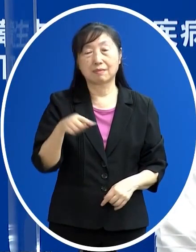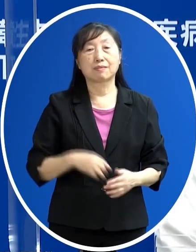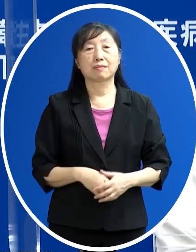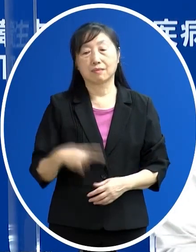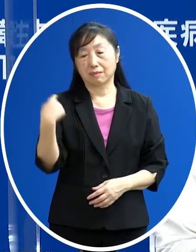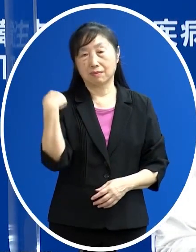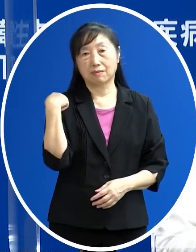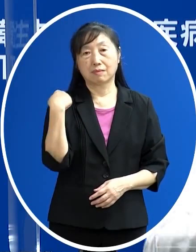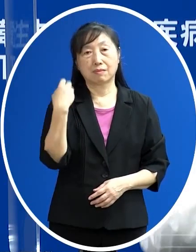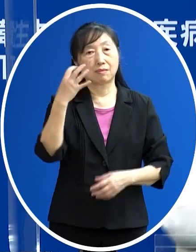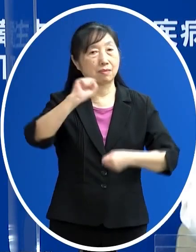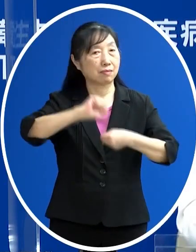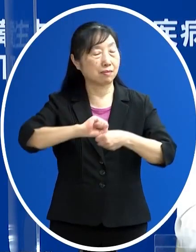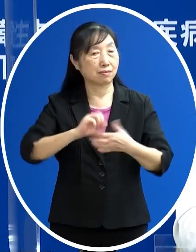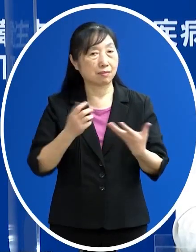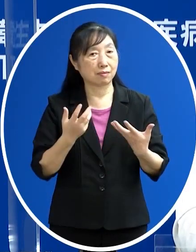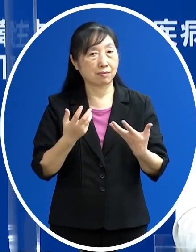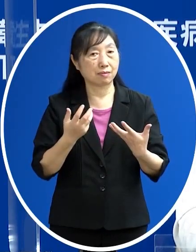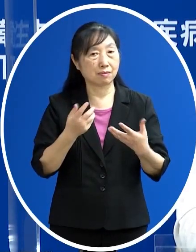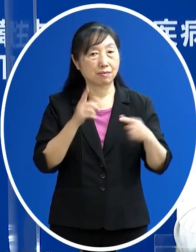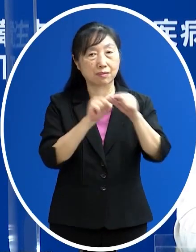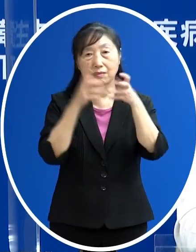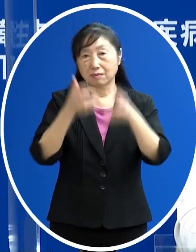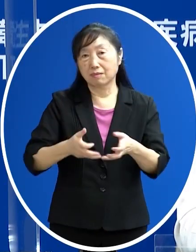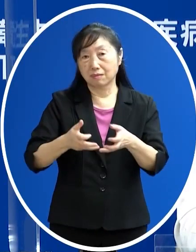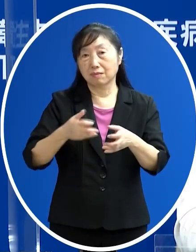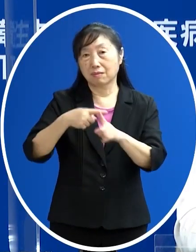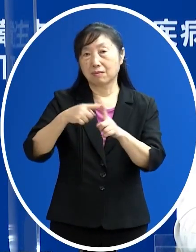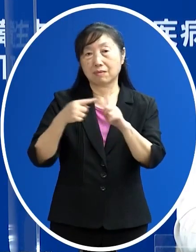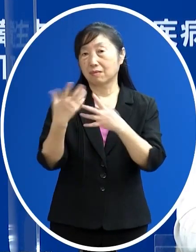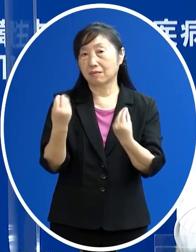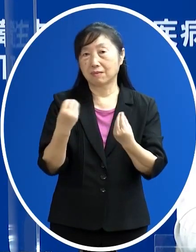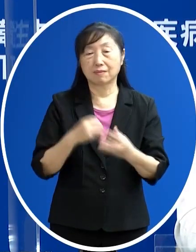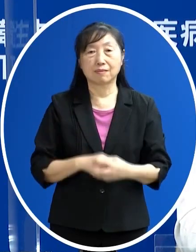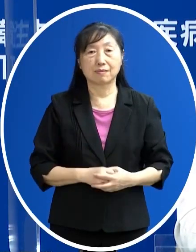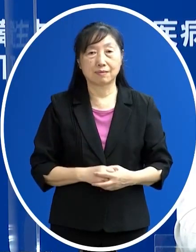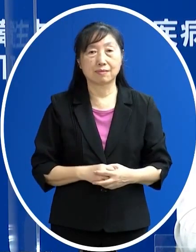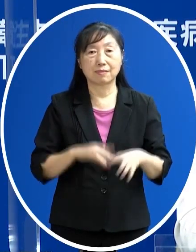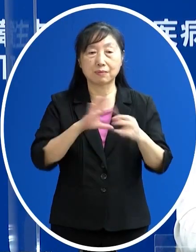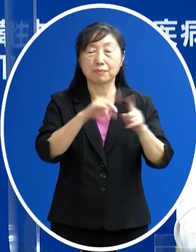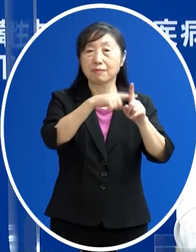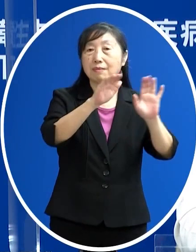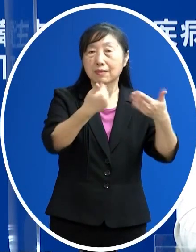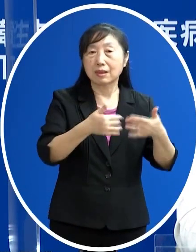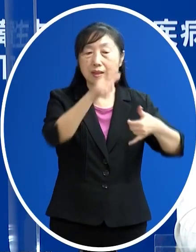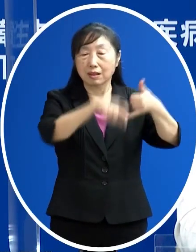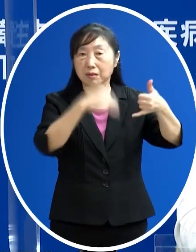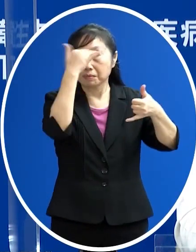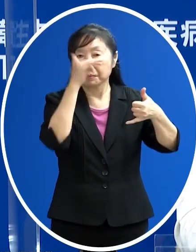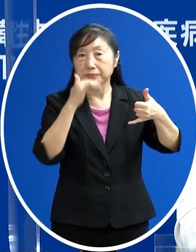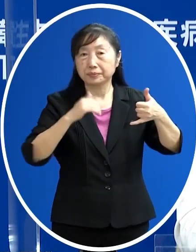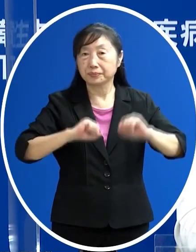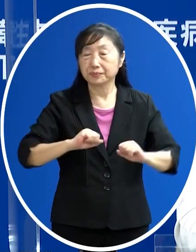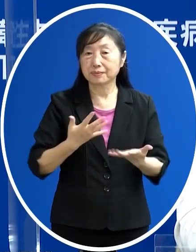昨天并没有新增加的中重症的一个人数啊，所以我们的轻症跟无症状